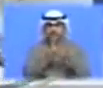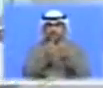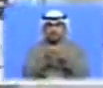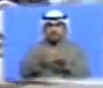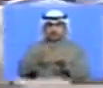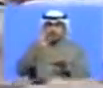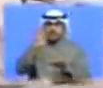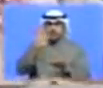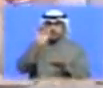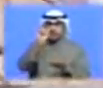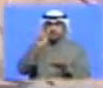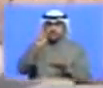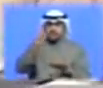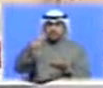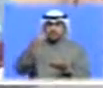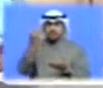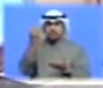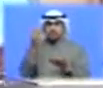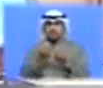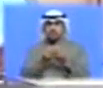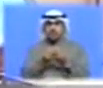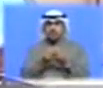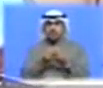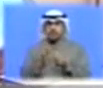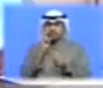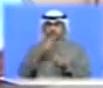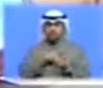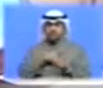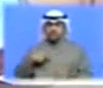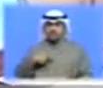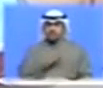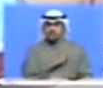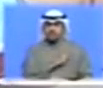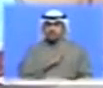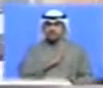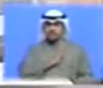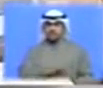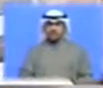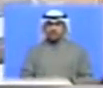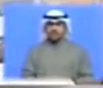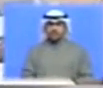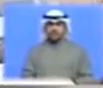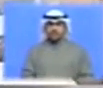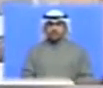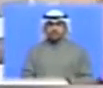استقبل سمو حفظه الله بقصر السيف صباح اليوم معالي نائب رئيس مجلس الوزراء ووزير الدفاع الشيخ خالد الجراح